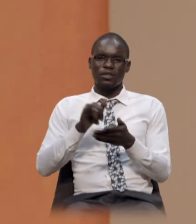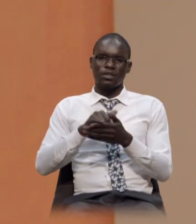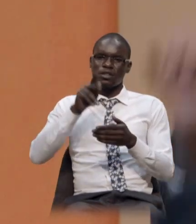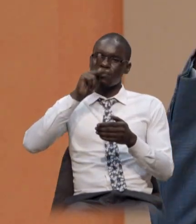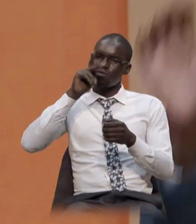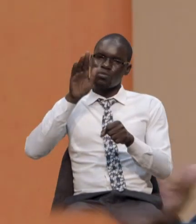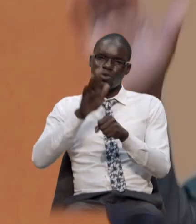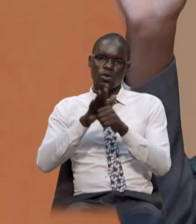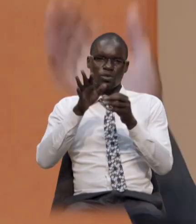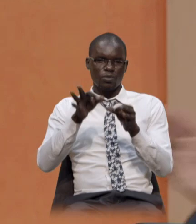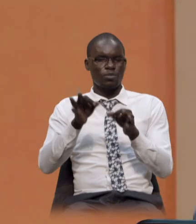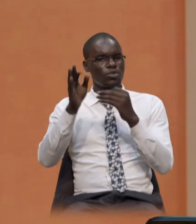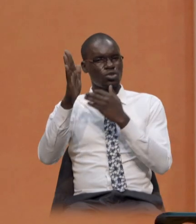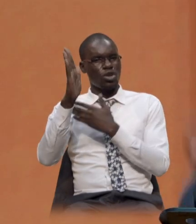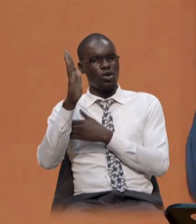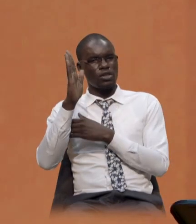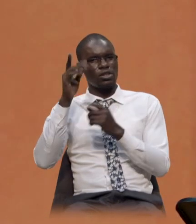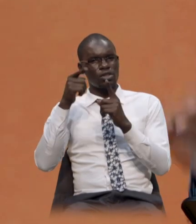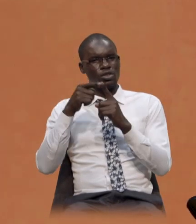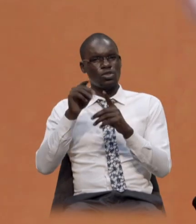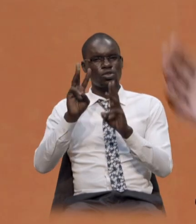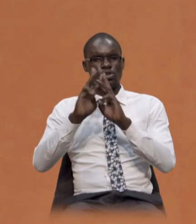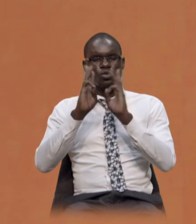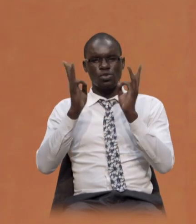ahadi ya Mungu kwa